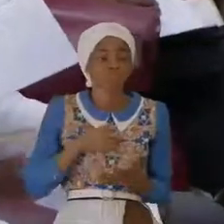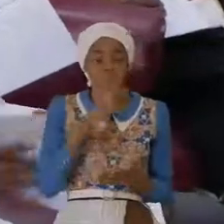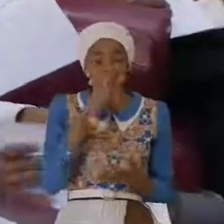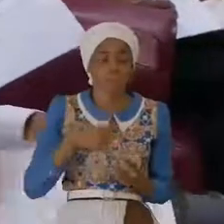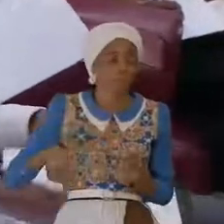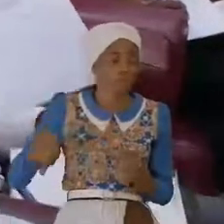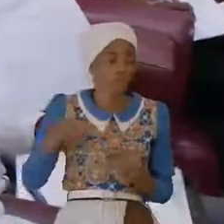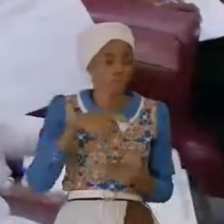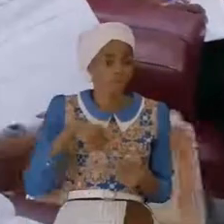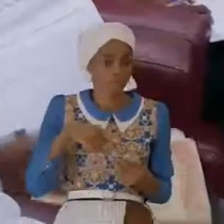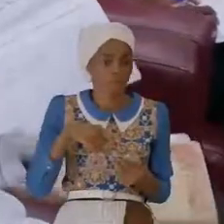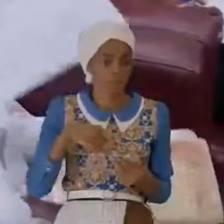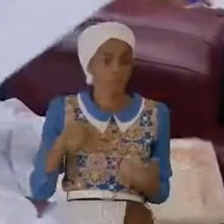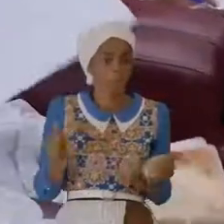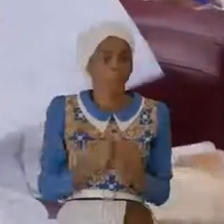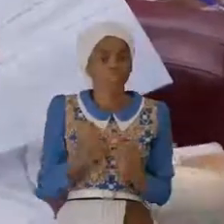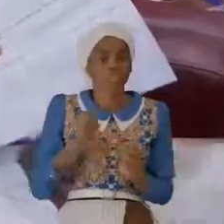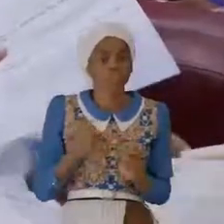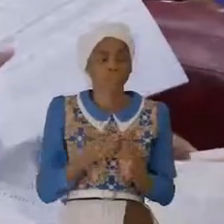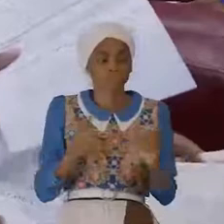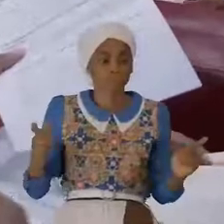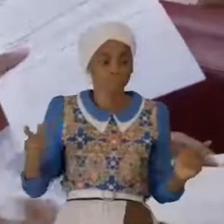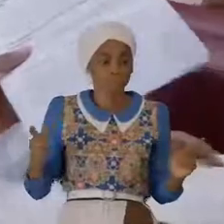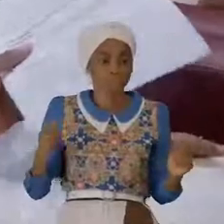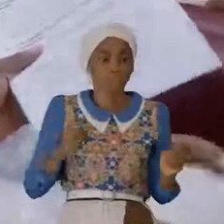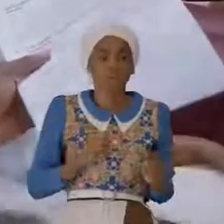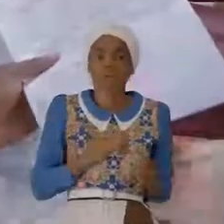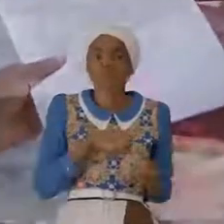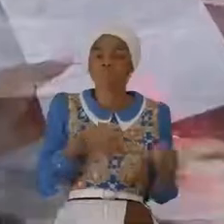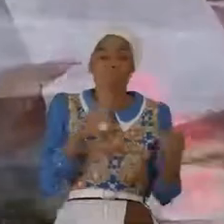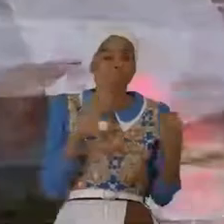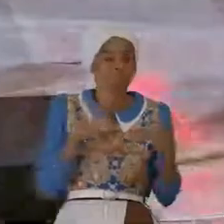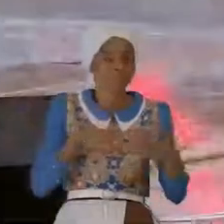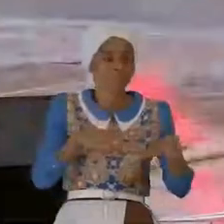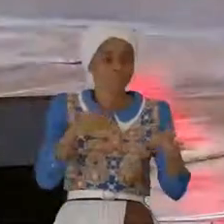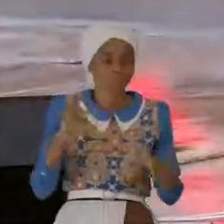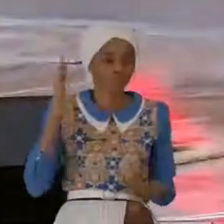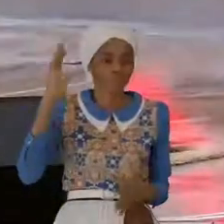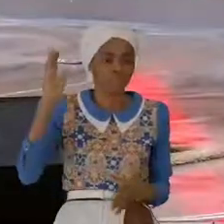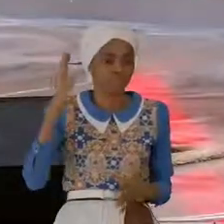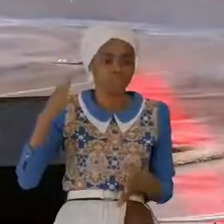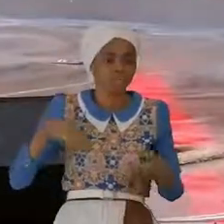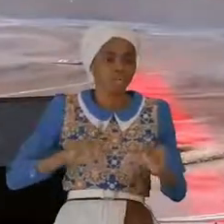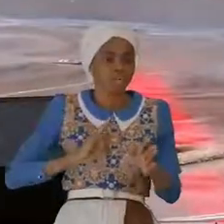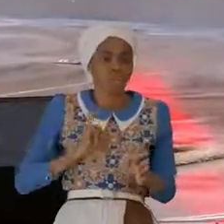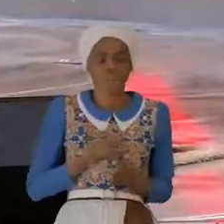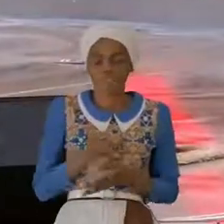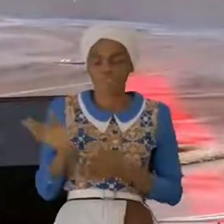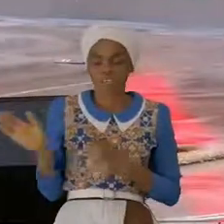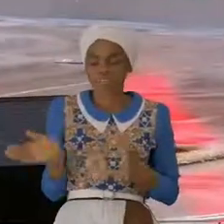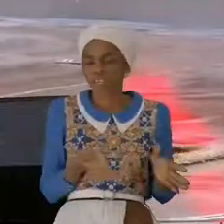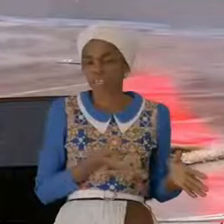aussi, puisque nous sommes environnés d'une si grande nuée de témoins,